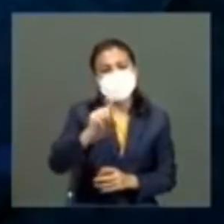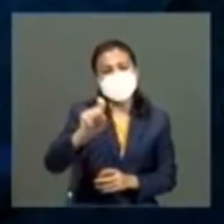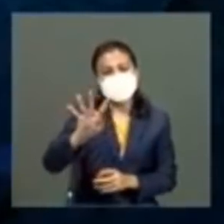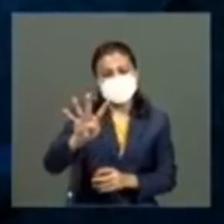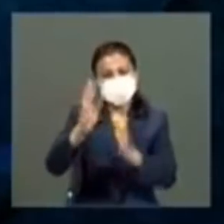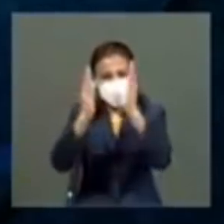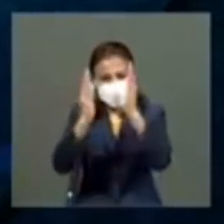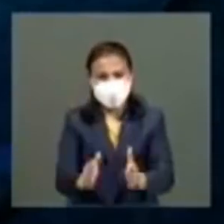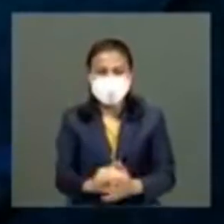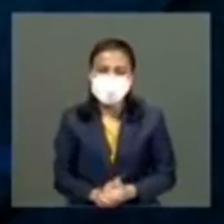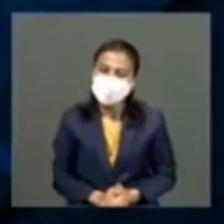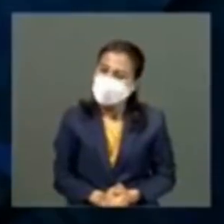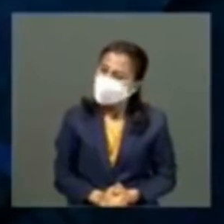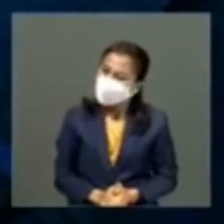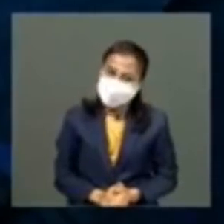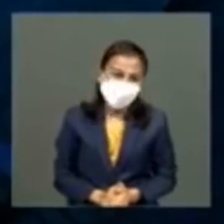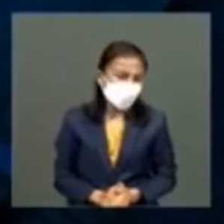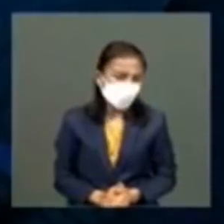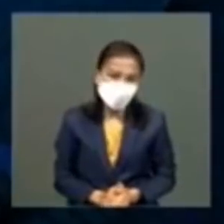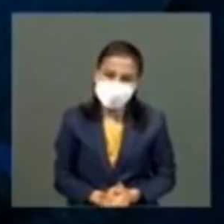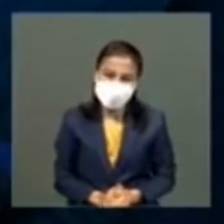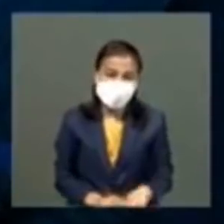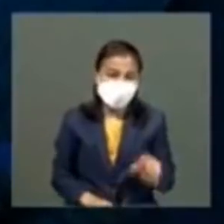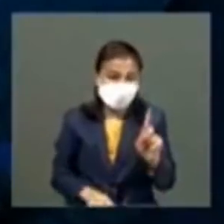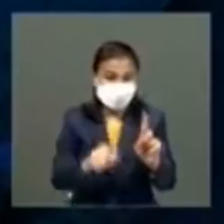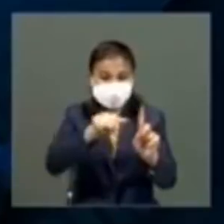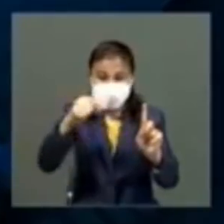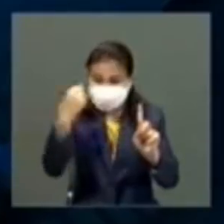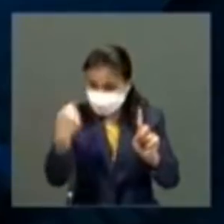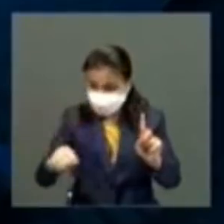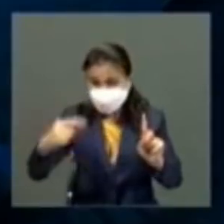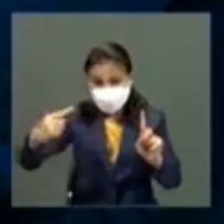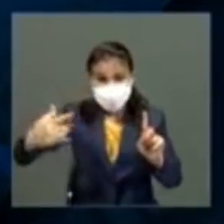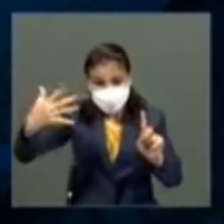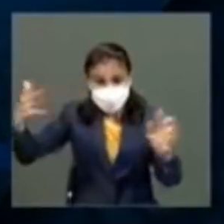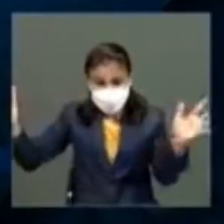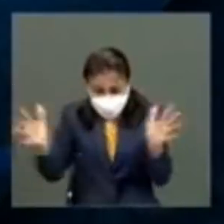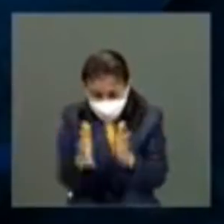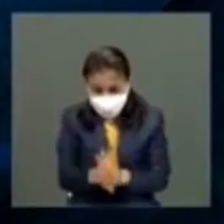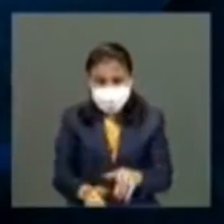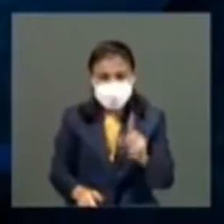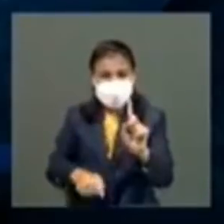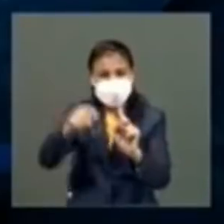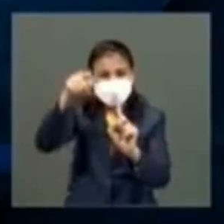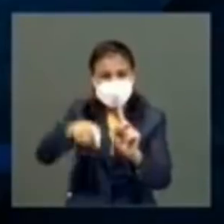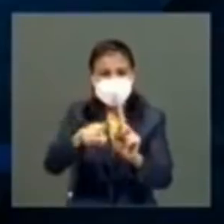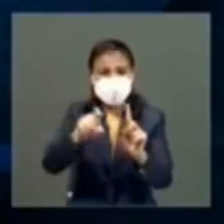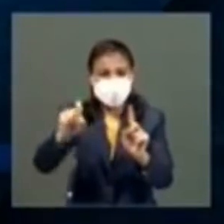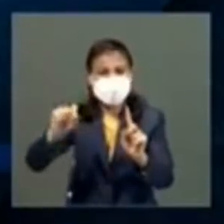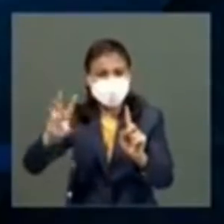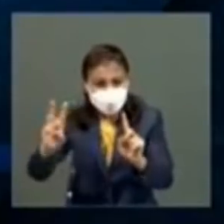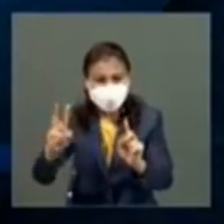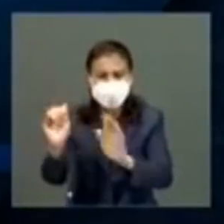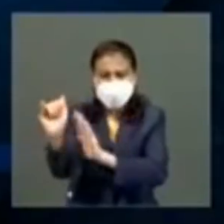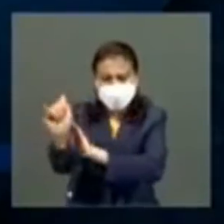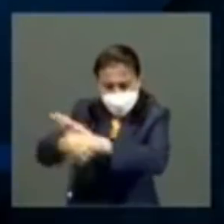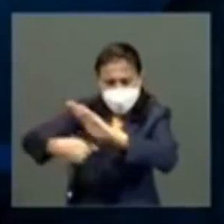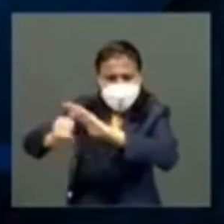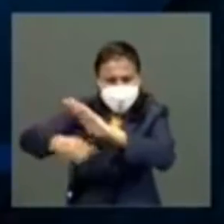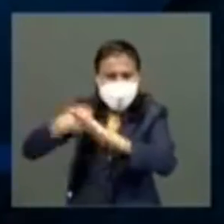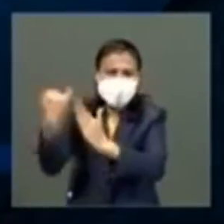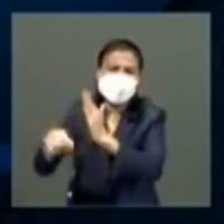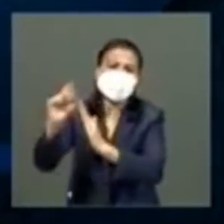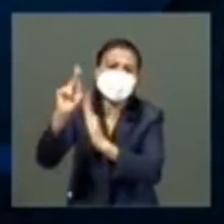นะคะถ้านับ 1-10พฤษภาคมมากถึง1126คนนะคะที่เป็นมารู้จัก